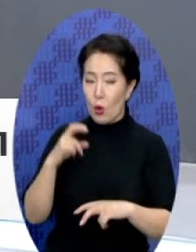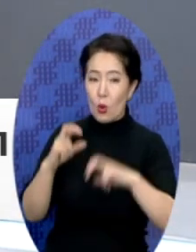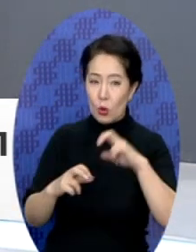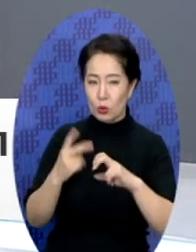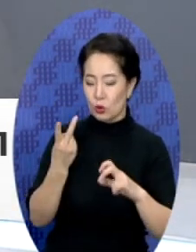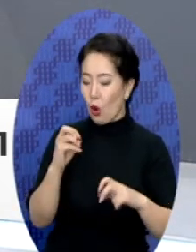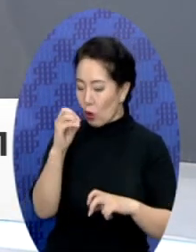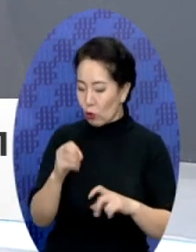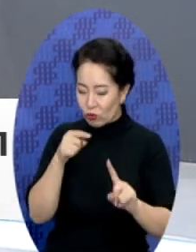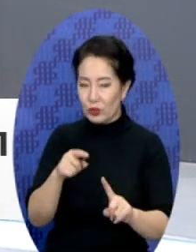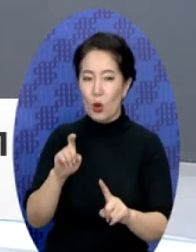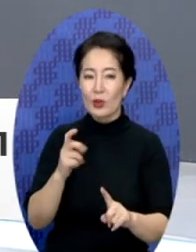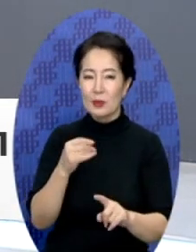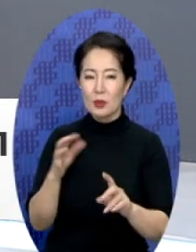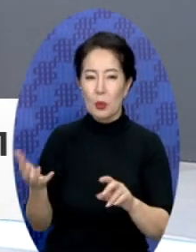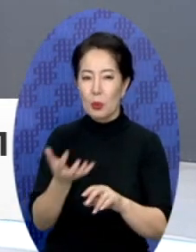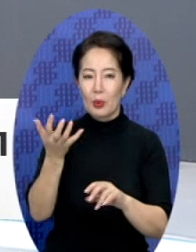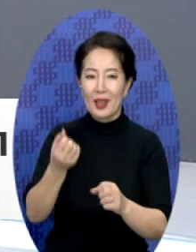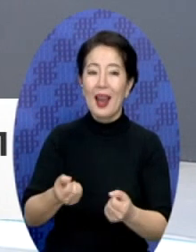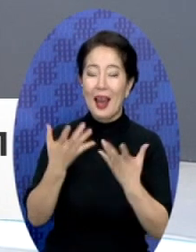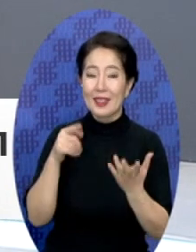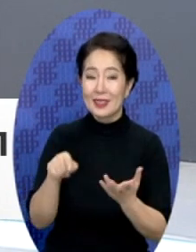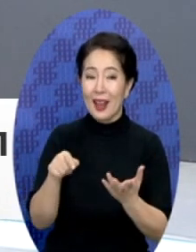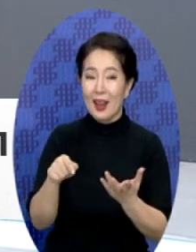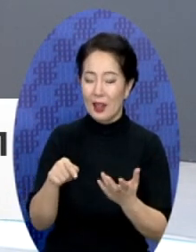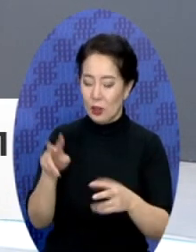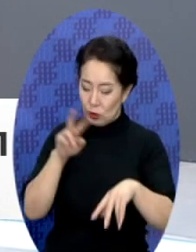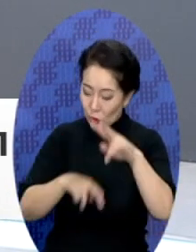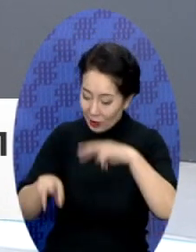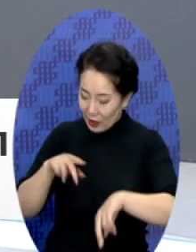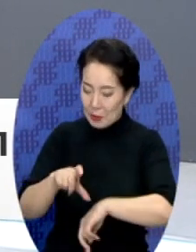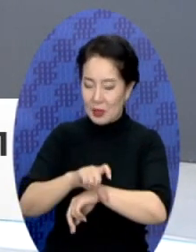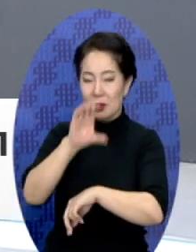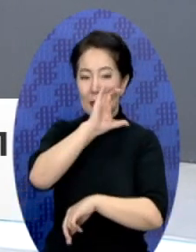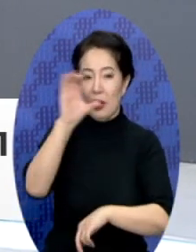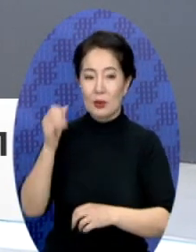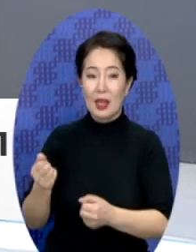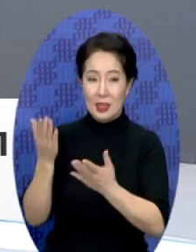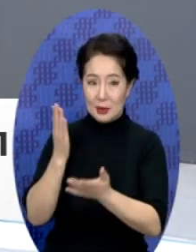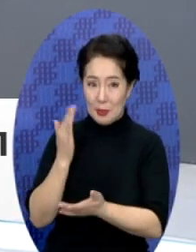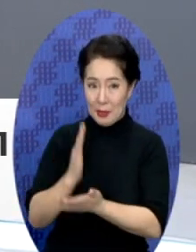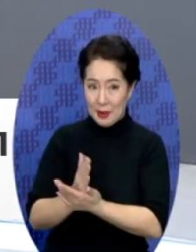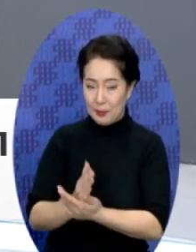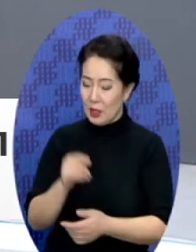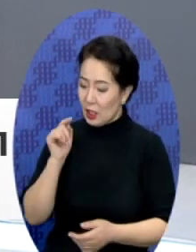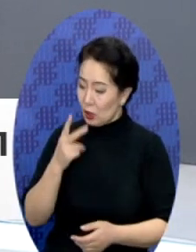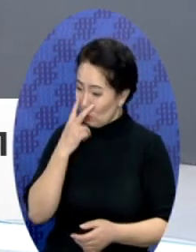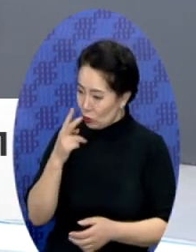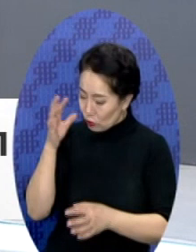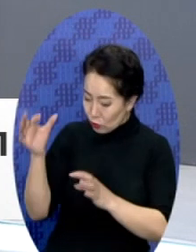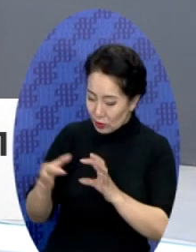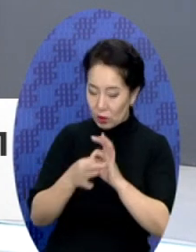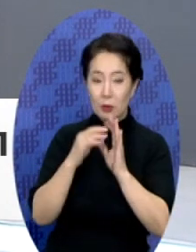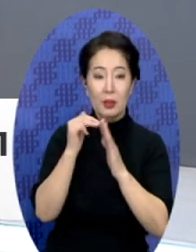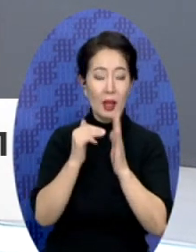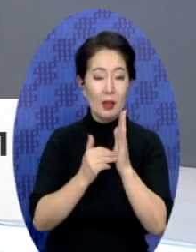энэ хөлмжийн хин ялгарлыг бол бий болгож байгаа гэдэг энэ судалгааны үр дүнгүүд одоо судалгааны мэрэгжлийн байгууллагууд бас гаргасан байгаа. Тэгэхээр яг энэ үзүүлэлтэн дээр ингээд тайлбарлаа ярих